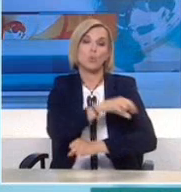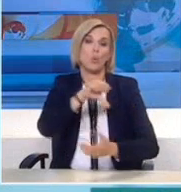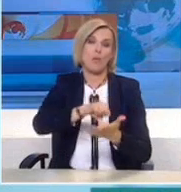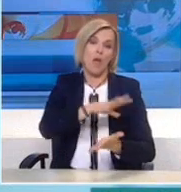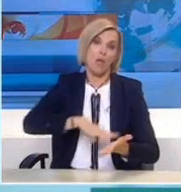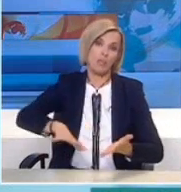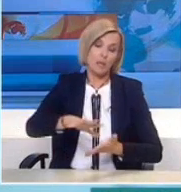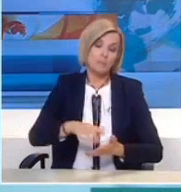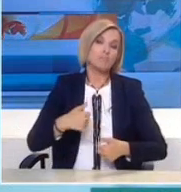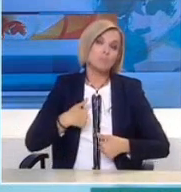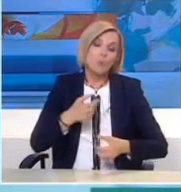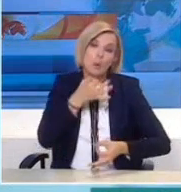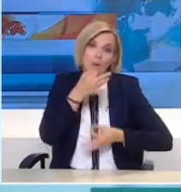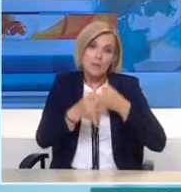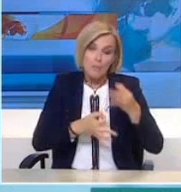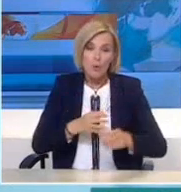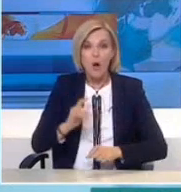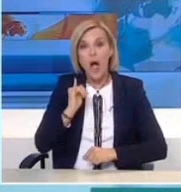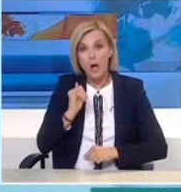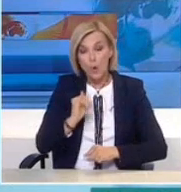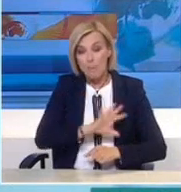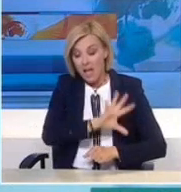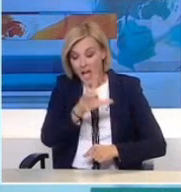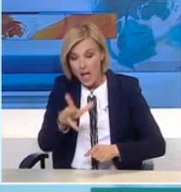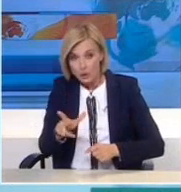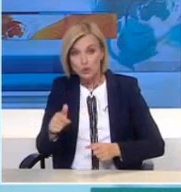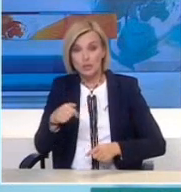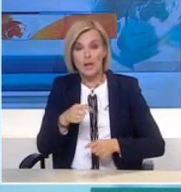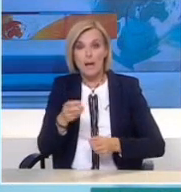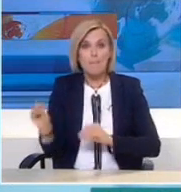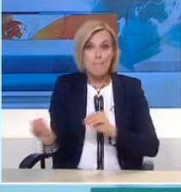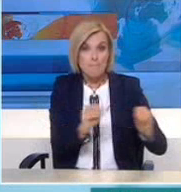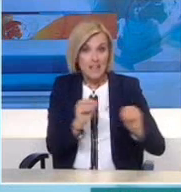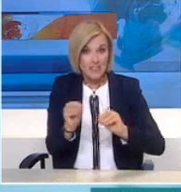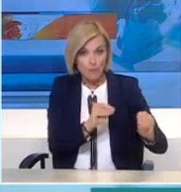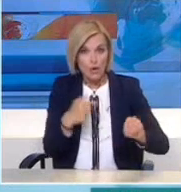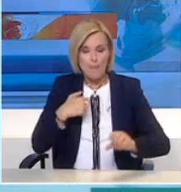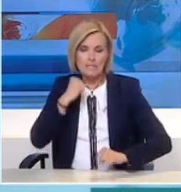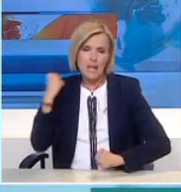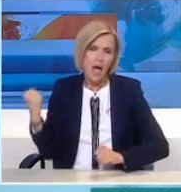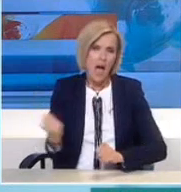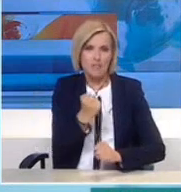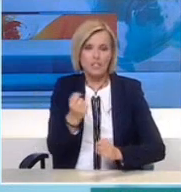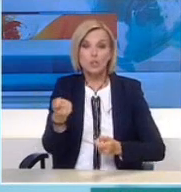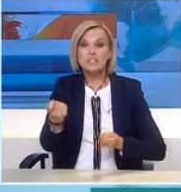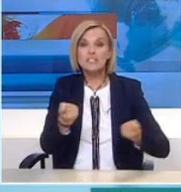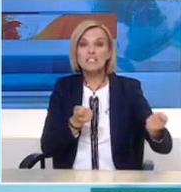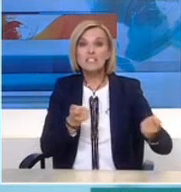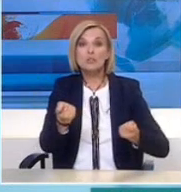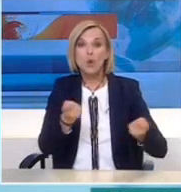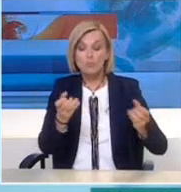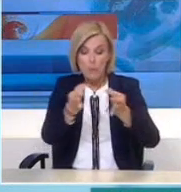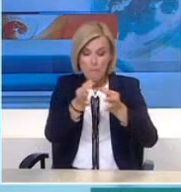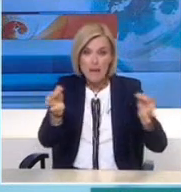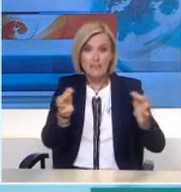και να πω εδώ ότι μέχρι την ολοκλήρωση της μεταφοράς τους συντονίστηκε η εφαρμογή αυστηρών μέτρων σε συνεργασία με την Πολιτική Προστασία